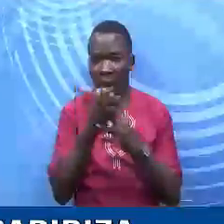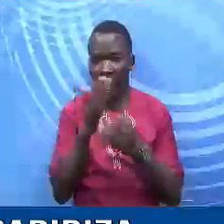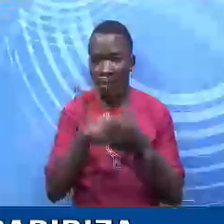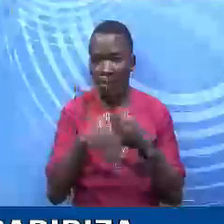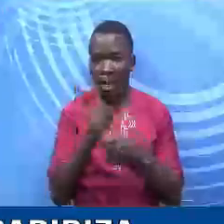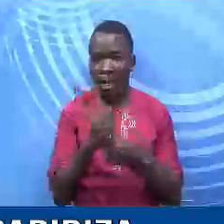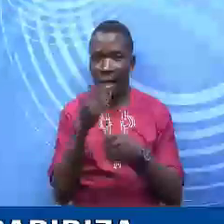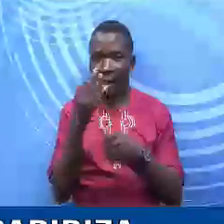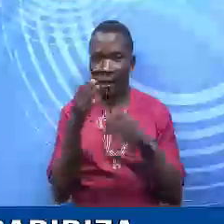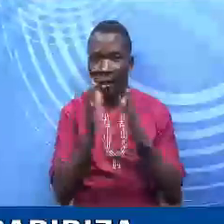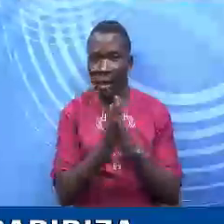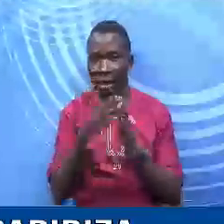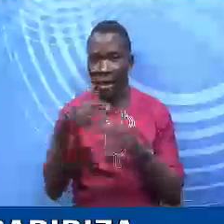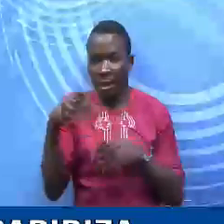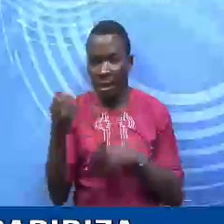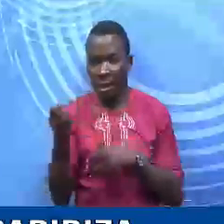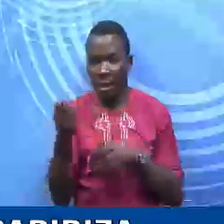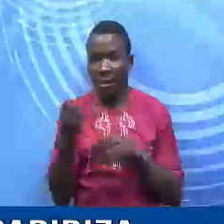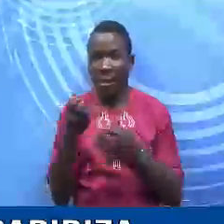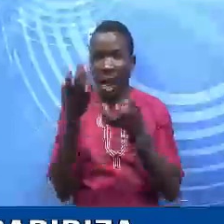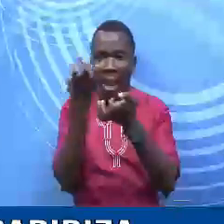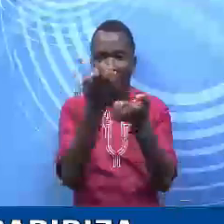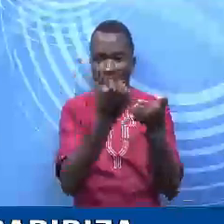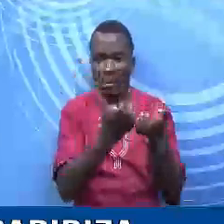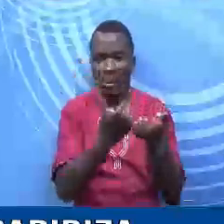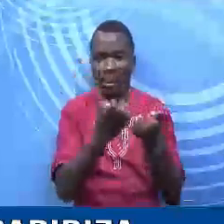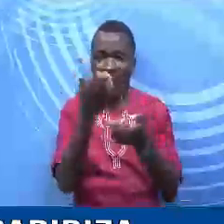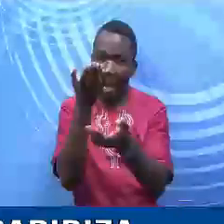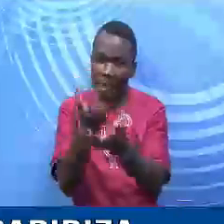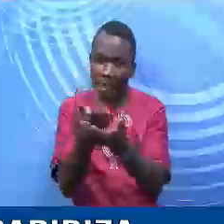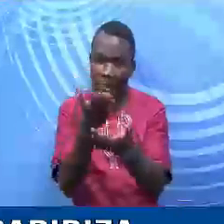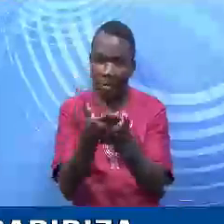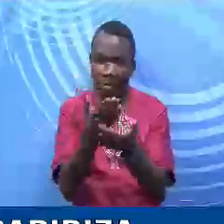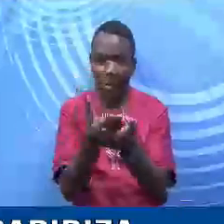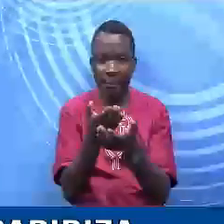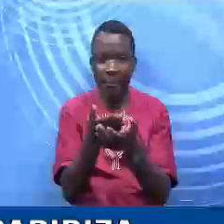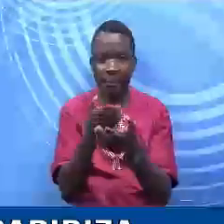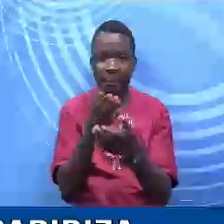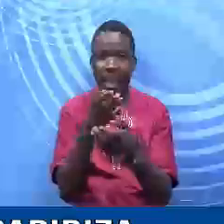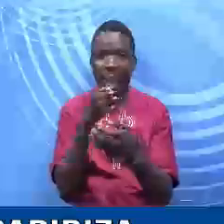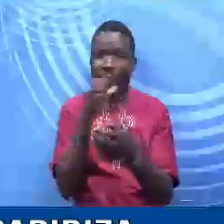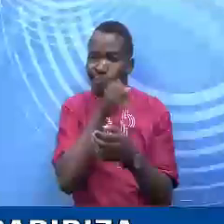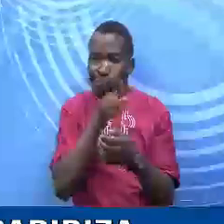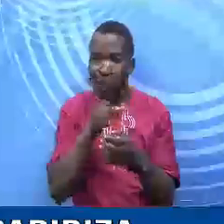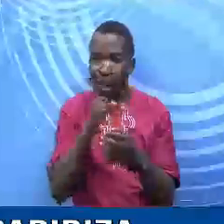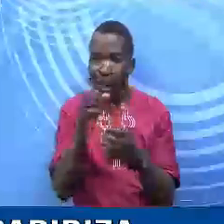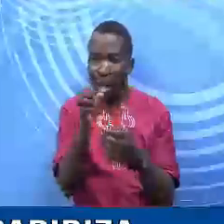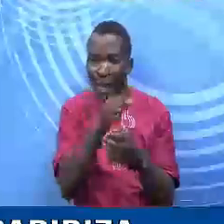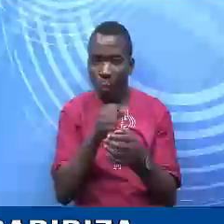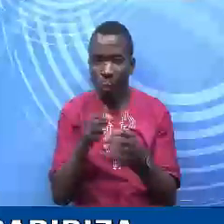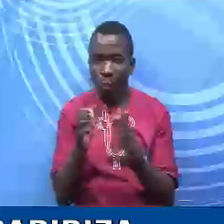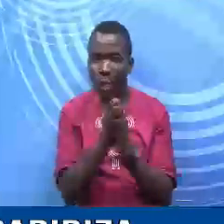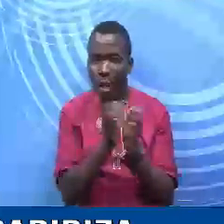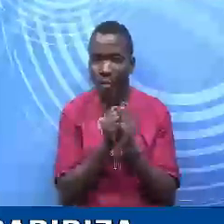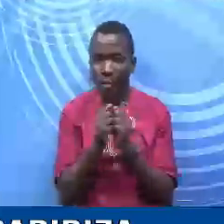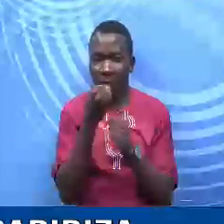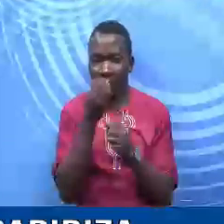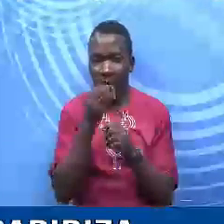kumuzanira igikoma n'ibiryo akicara hasi akagaburira ababana. Yabwiye BTN TV impamvu yaje muri aka kazi.